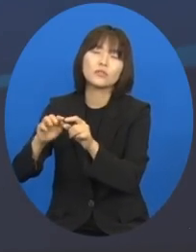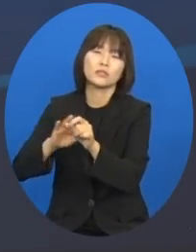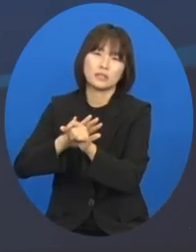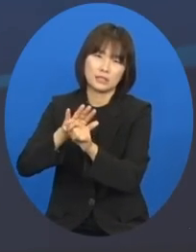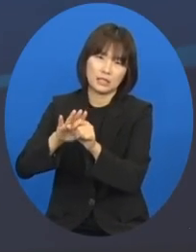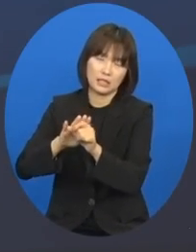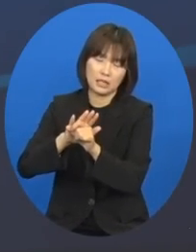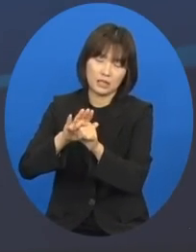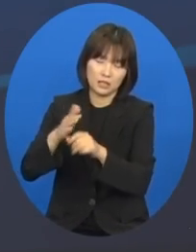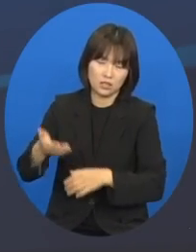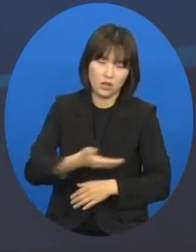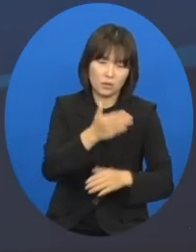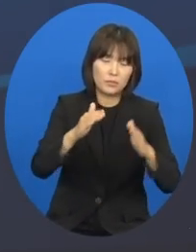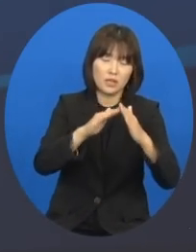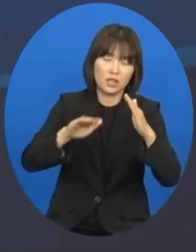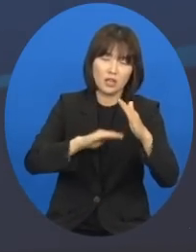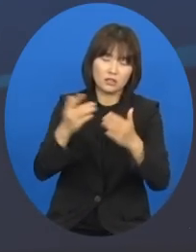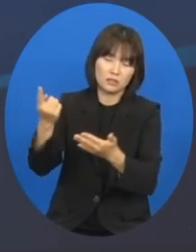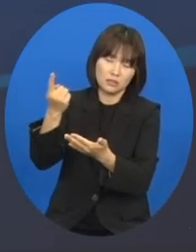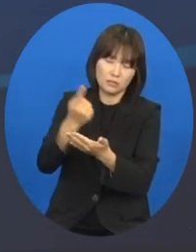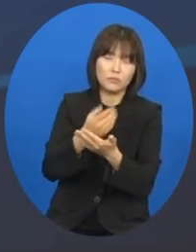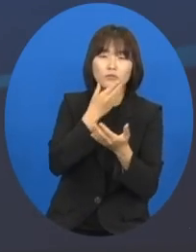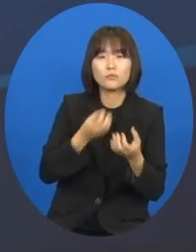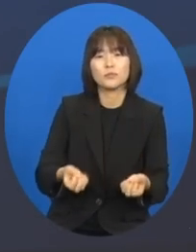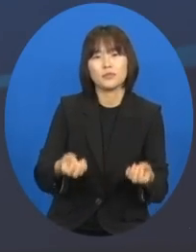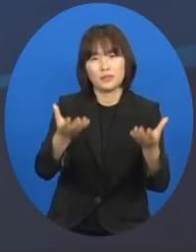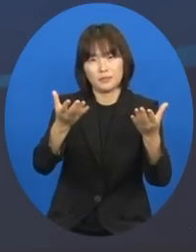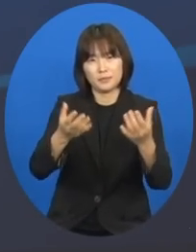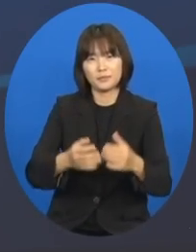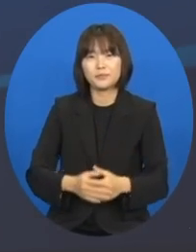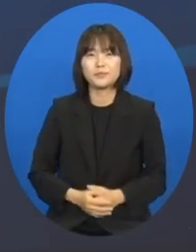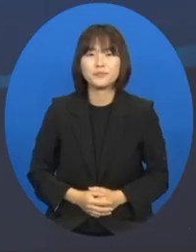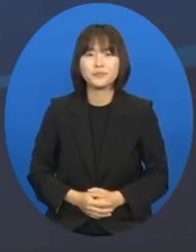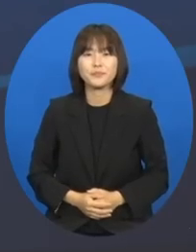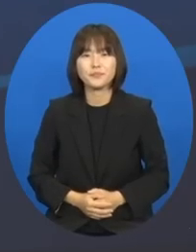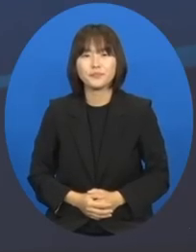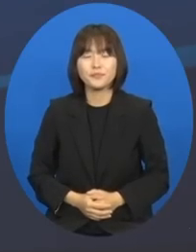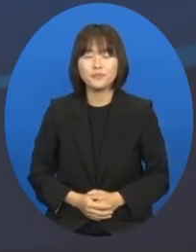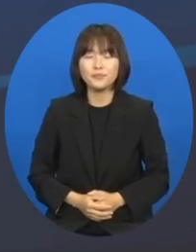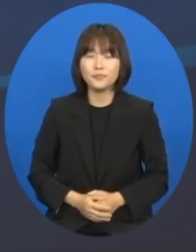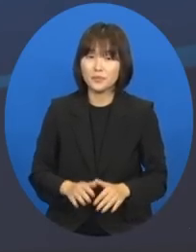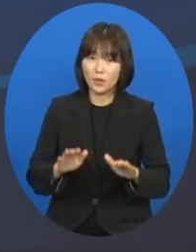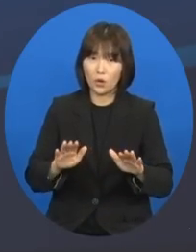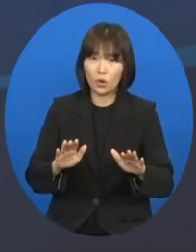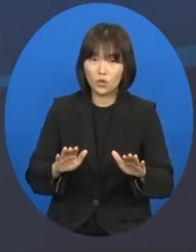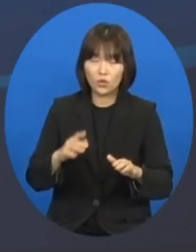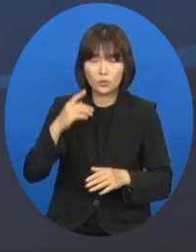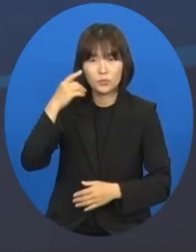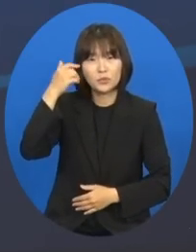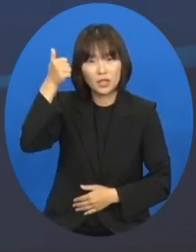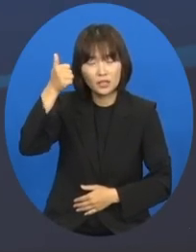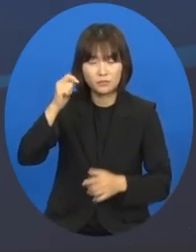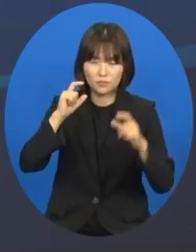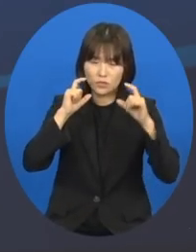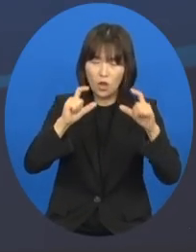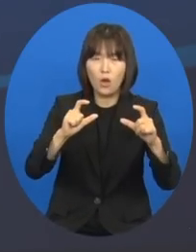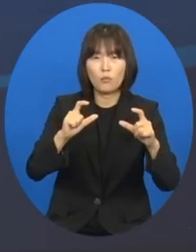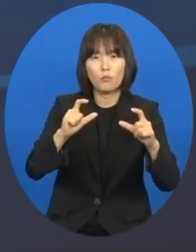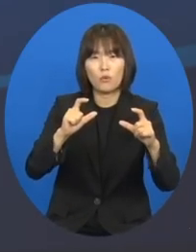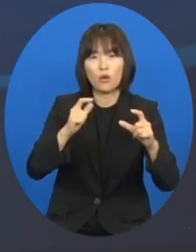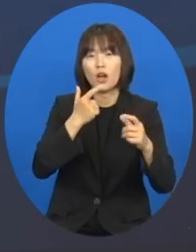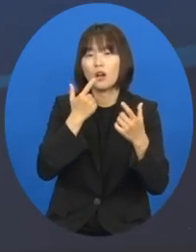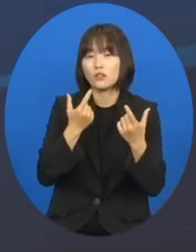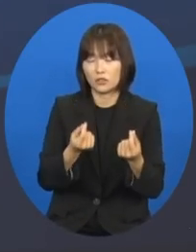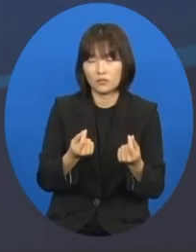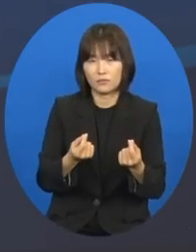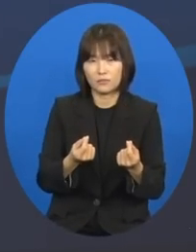가운데 임하기를 축복합니다 여러분 진짜 오늘 목사님께서 선포해 주신 것처럼 기도할